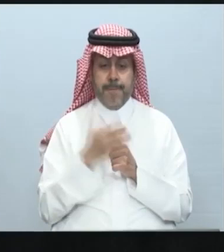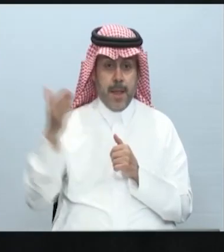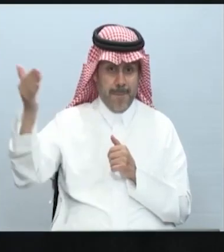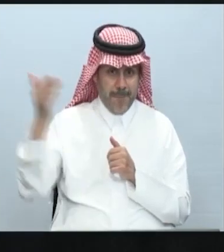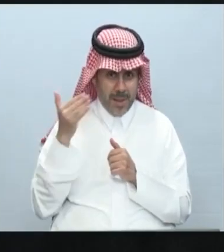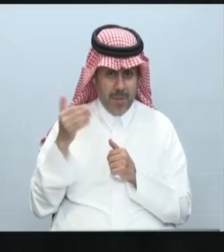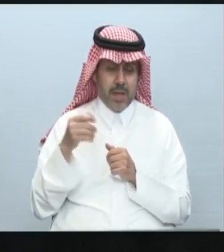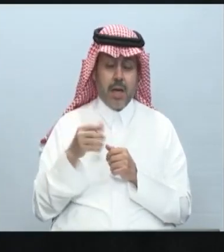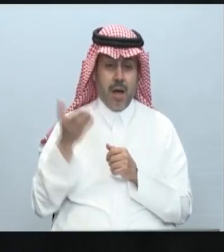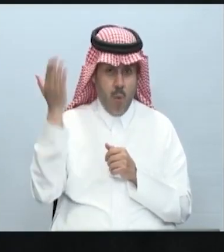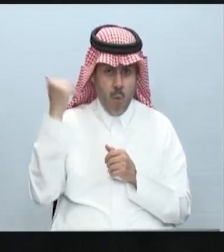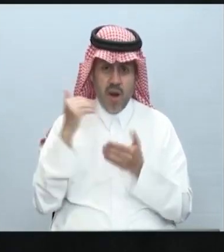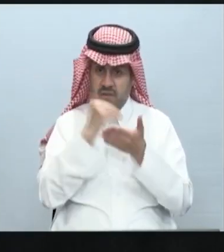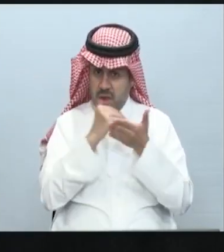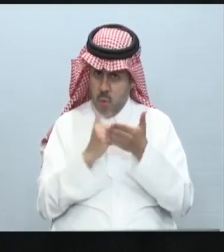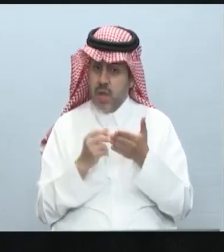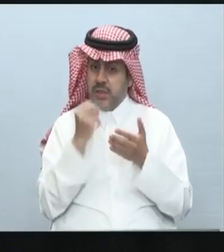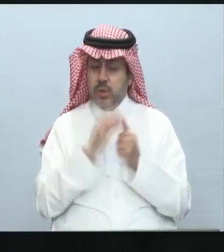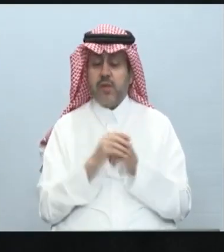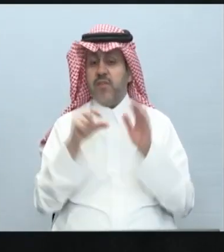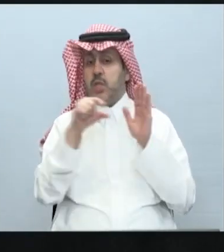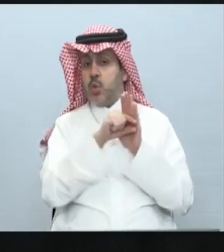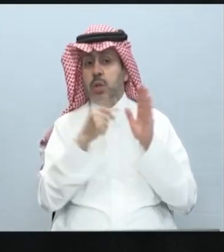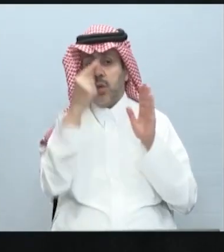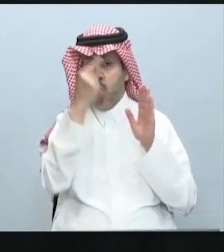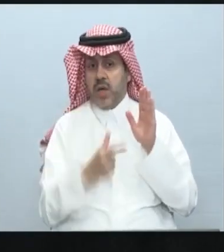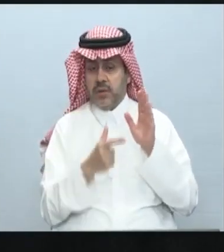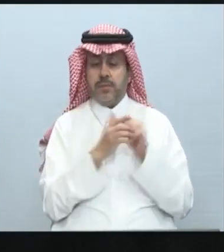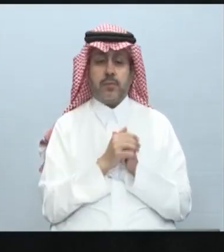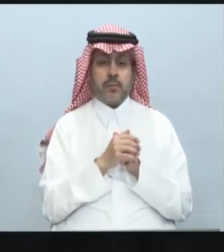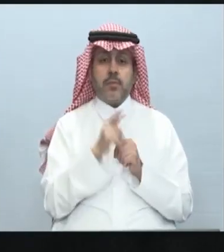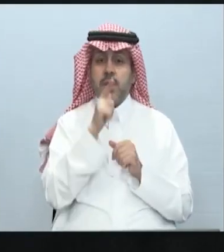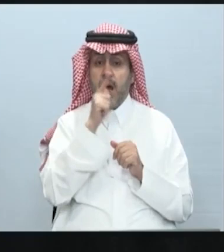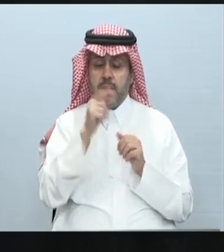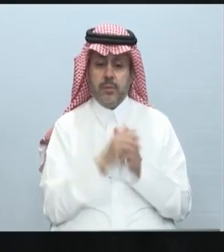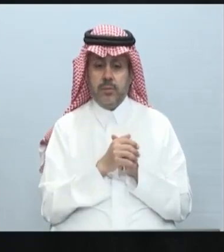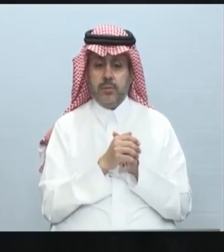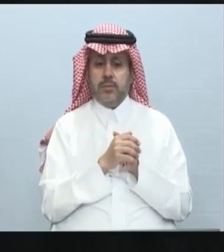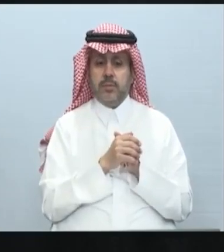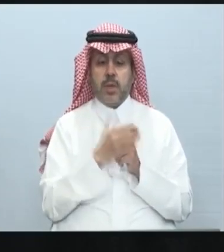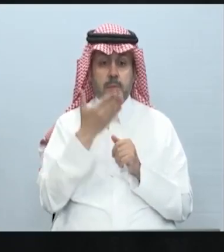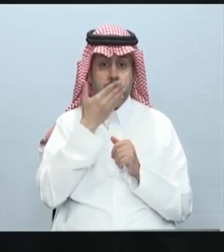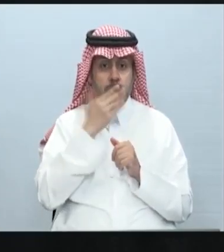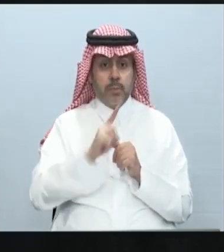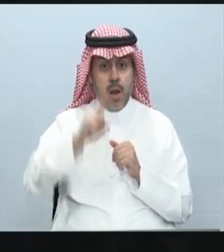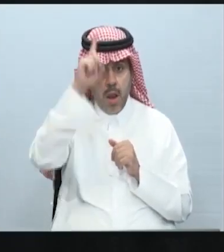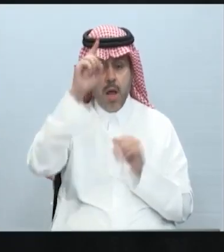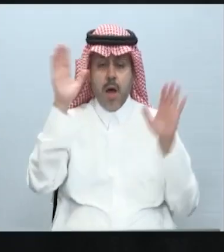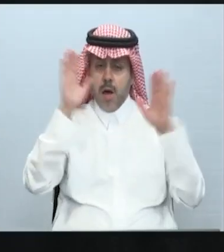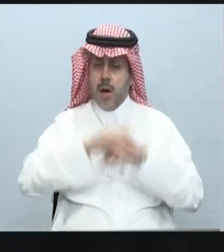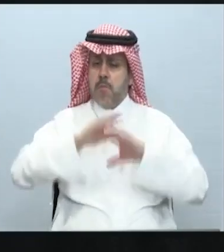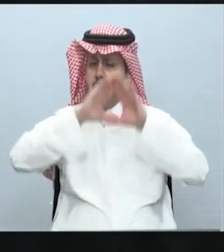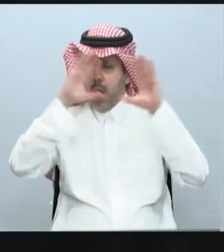انواع التوحيد في سوره الفاتحه عندما قال الله سبحانه وتعالى في هذه السوره الحمد لله رب العالمين